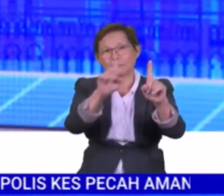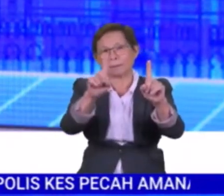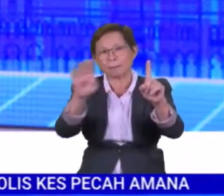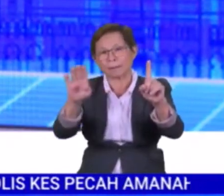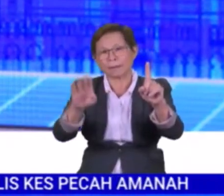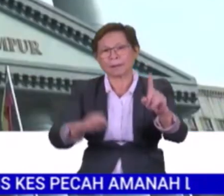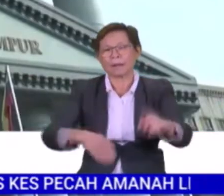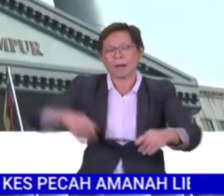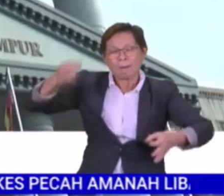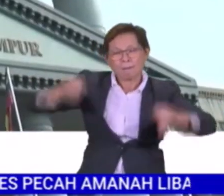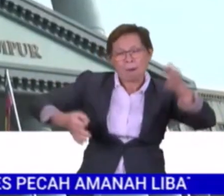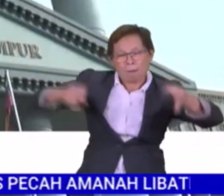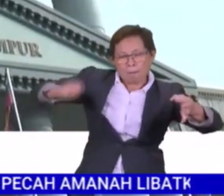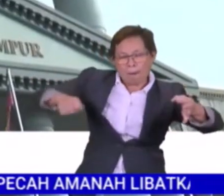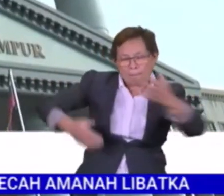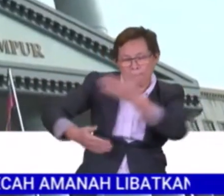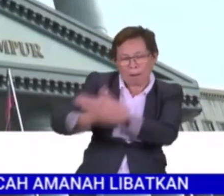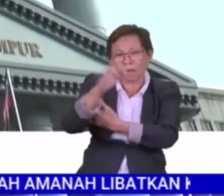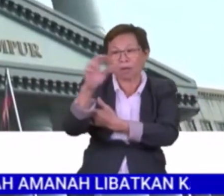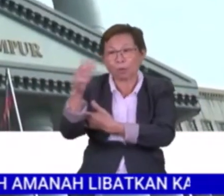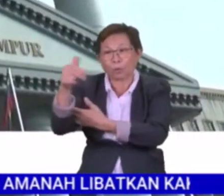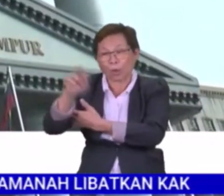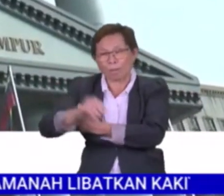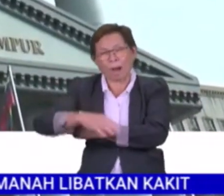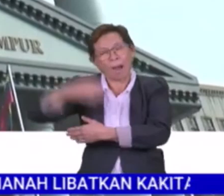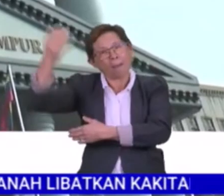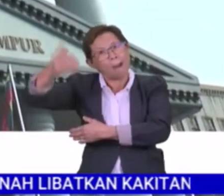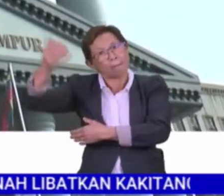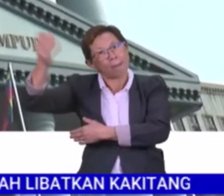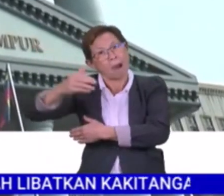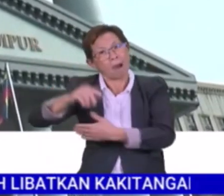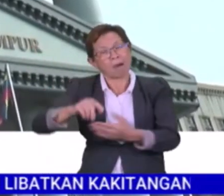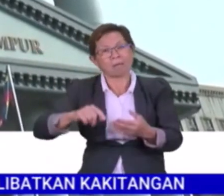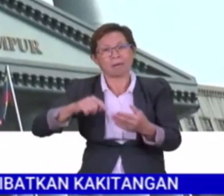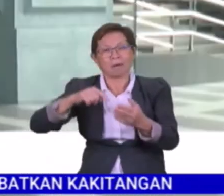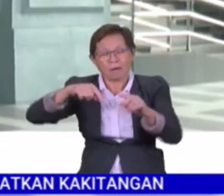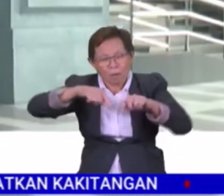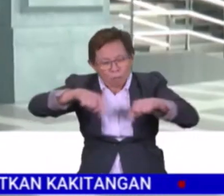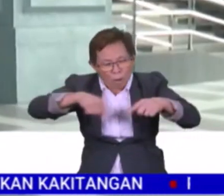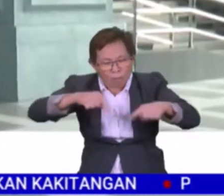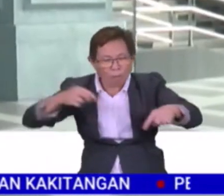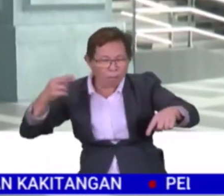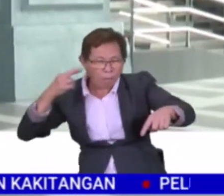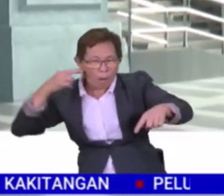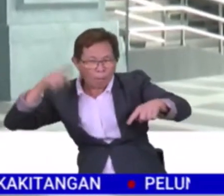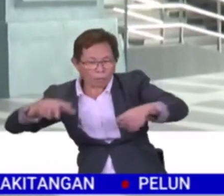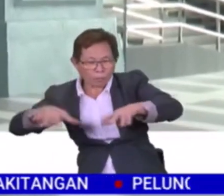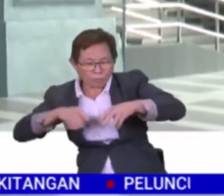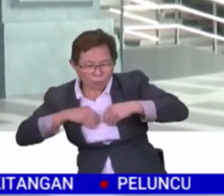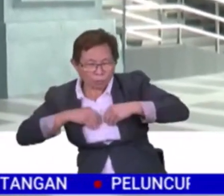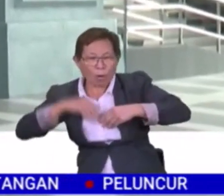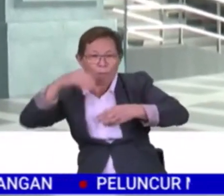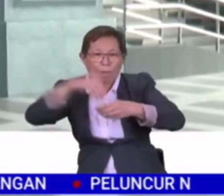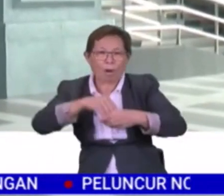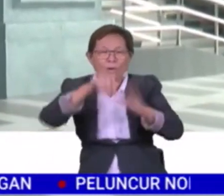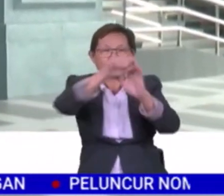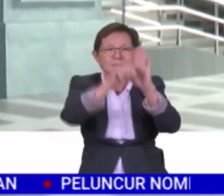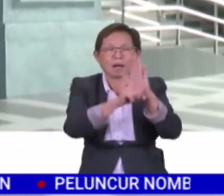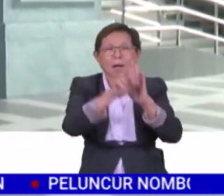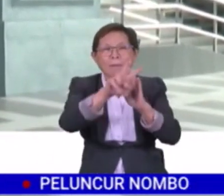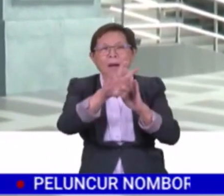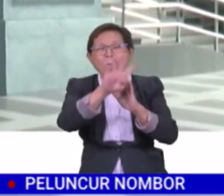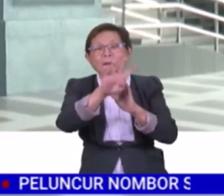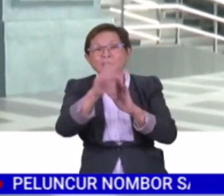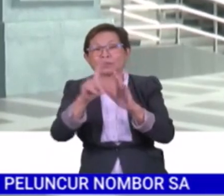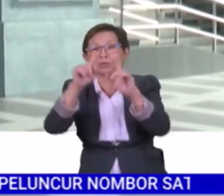Pada prosiding pagi tadi, Datuk Seri Gopal berhujah rakaman itu harus diterima masuk mengikut Seksyen